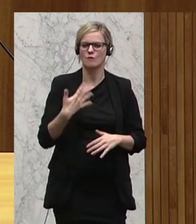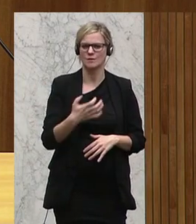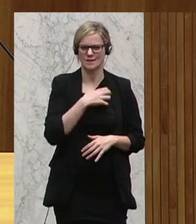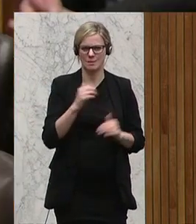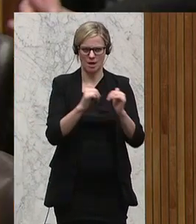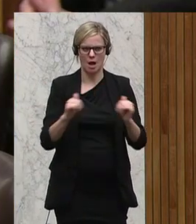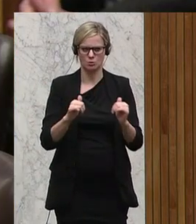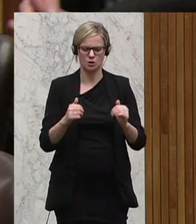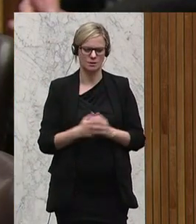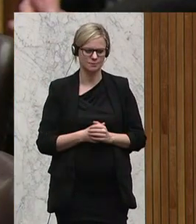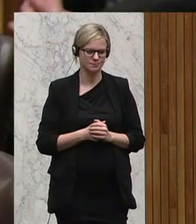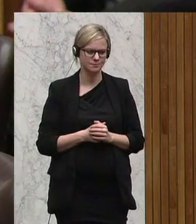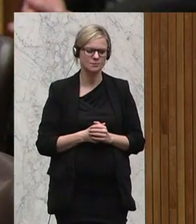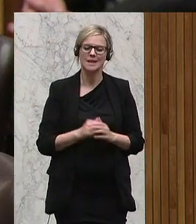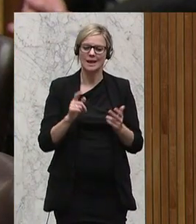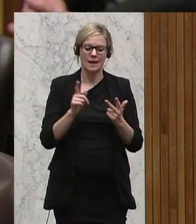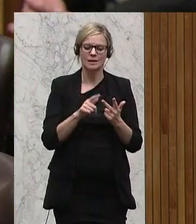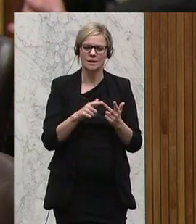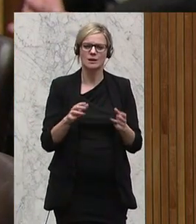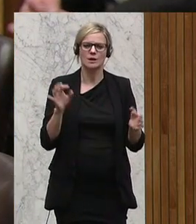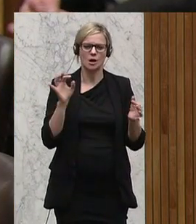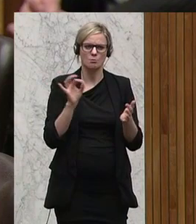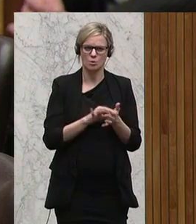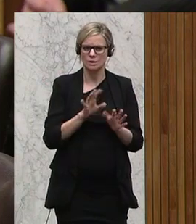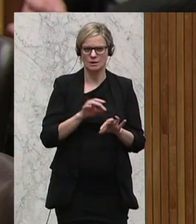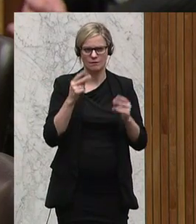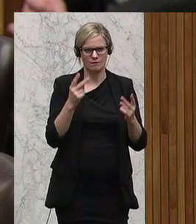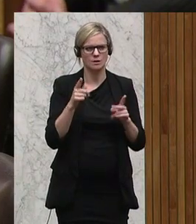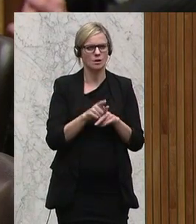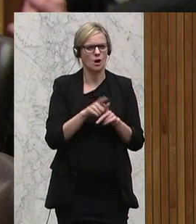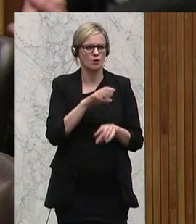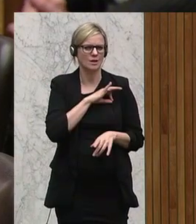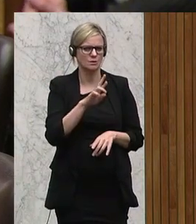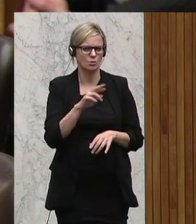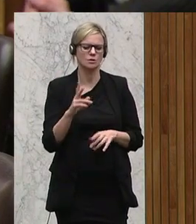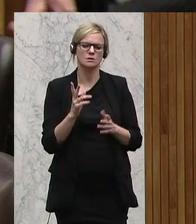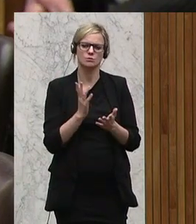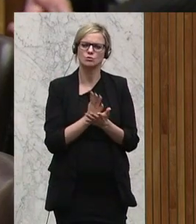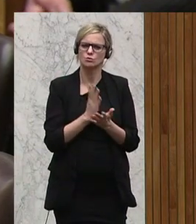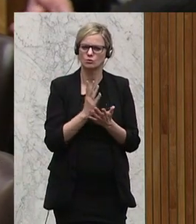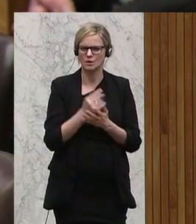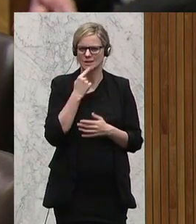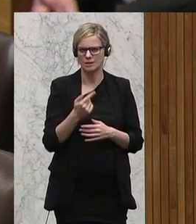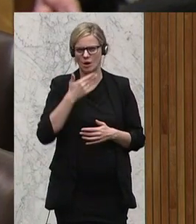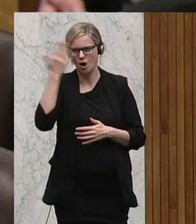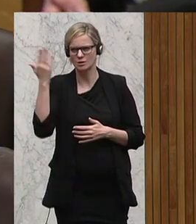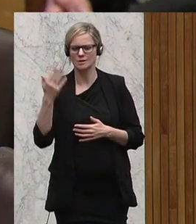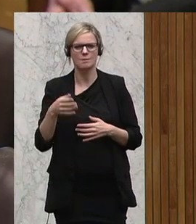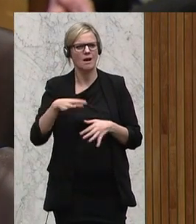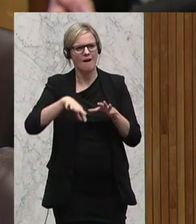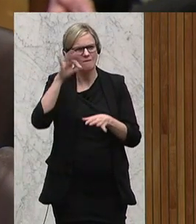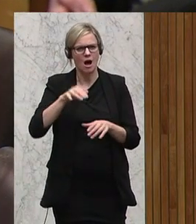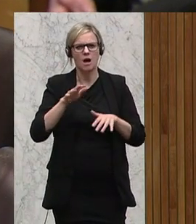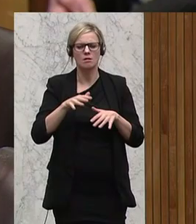Meter. Ein dritter wesentlicher Punkt, und das wurde auch vom Kollegen Rosenkranz angesprochen, das ist eben, dass ausländische Wahlkämpfe oder andere ausländische